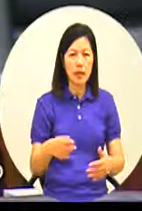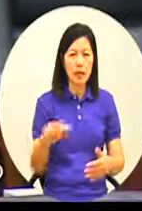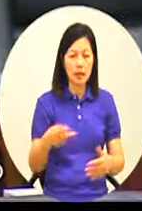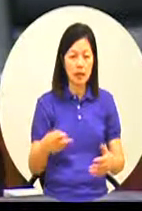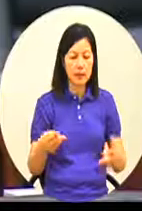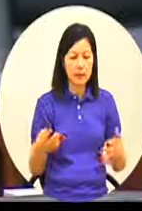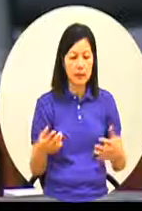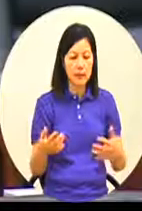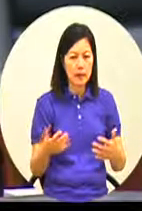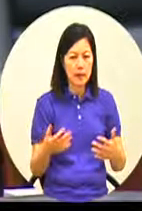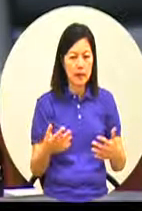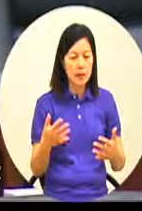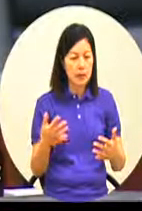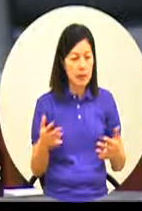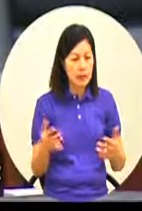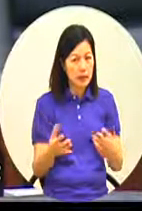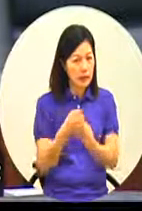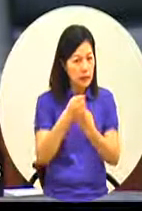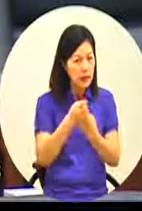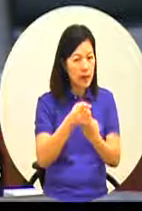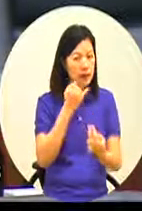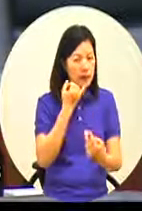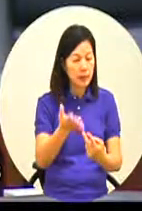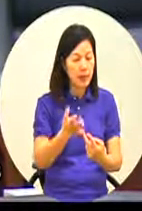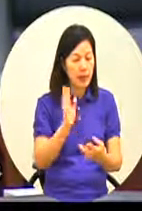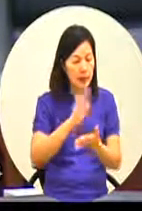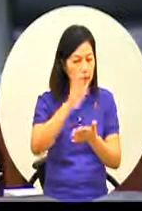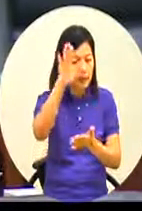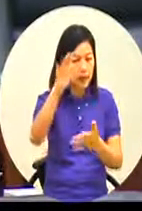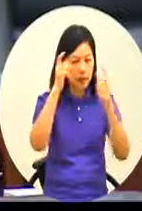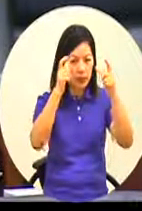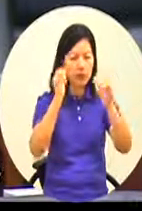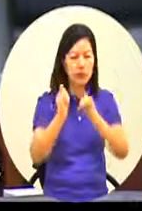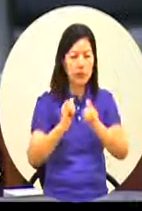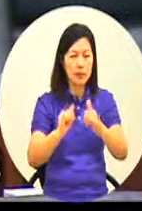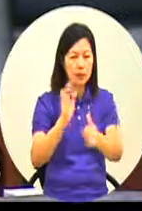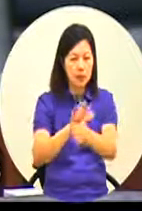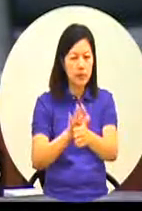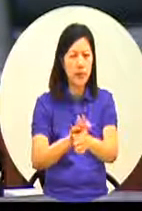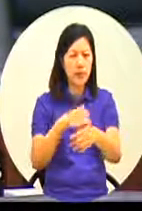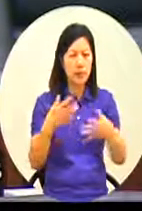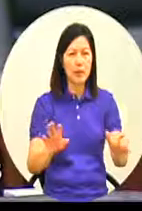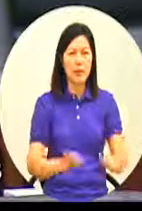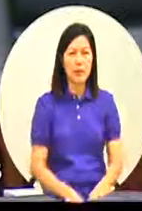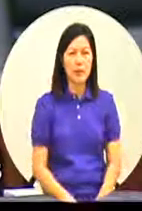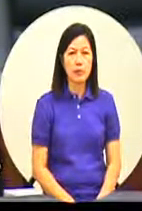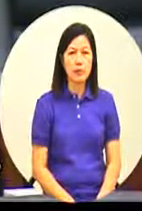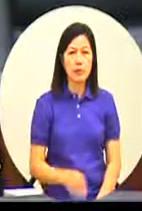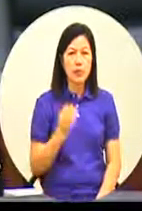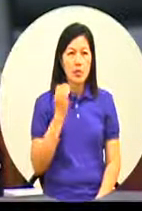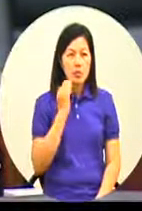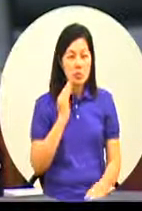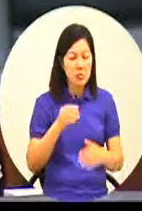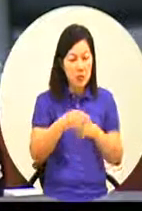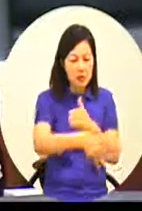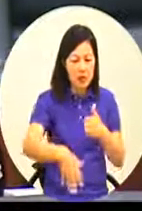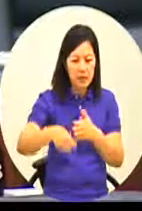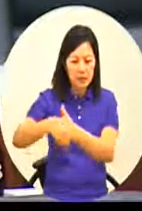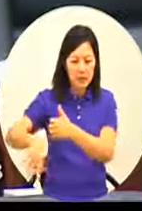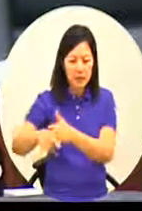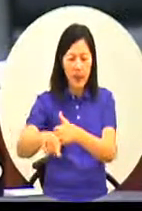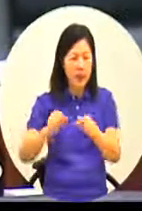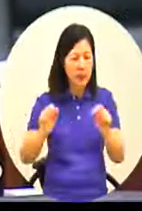在一起。这样子真的将来会对高雄市民才是一个有帮助的。我们都知道只要跨局处的难度在哪里，你们当行